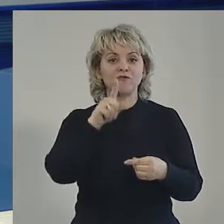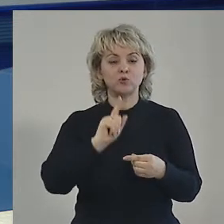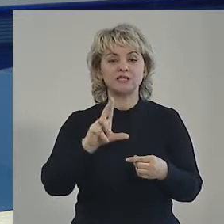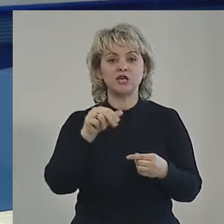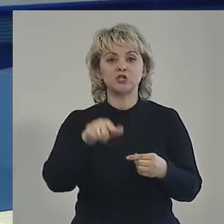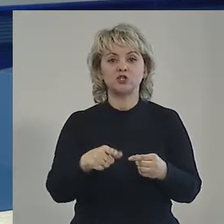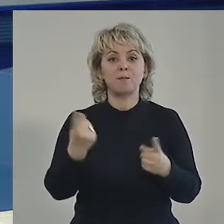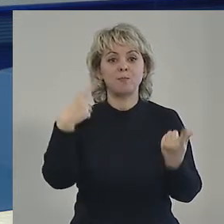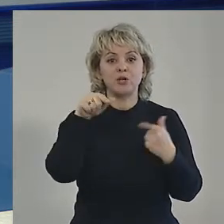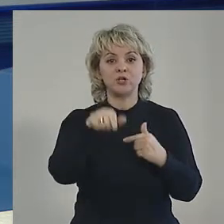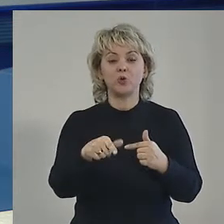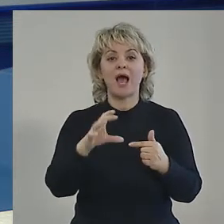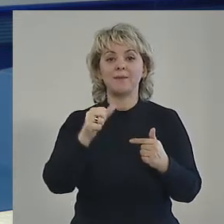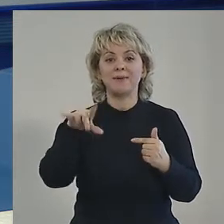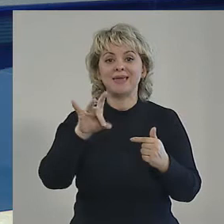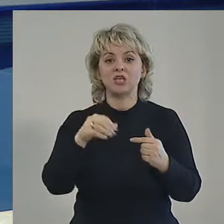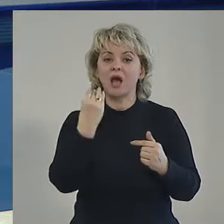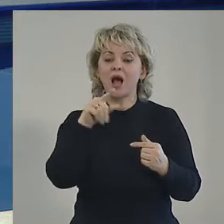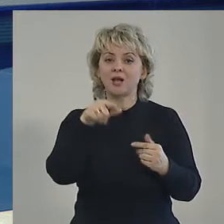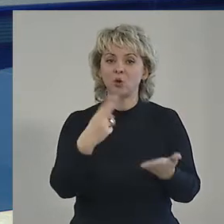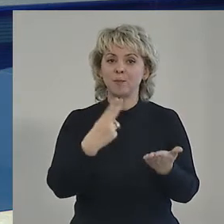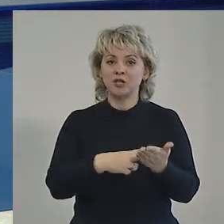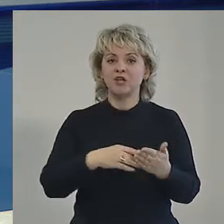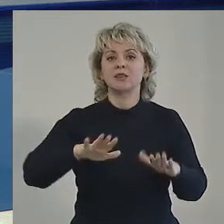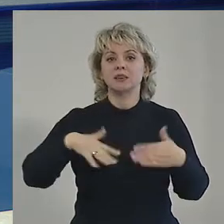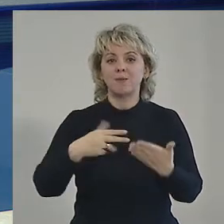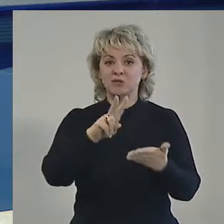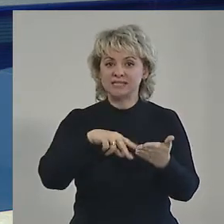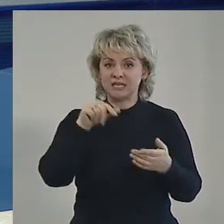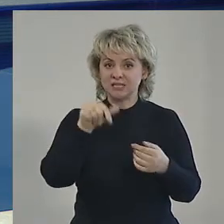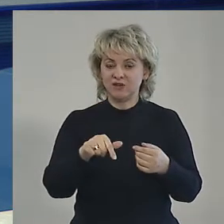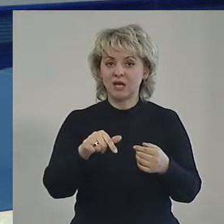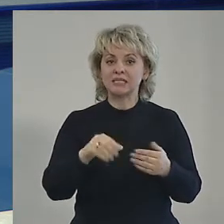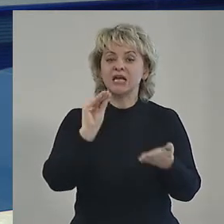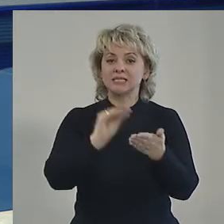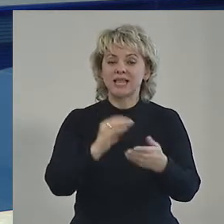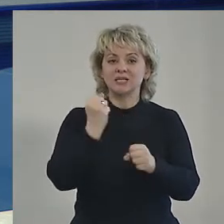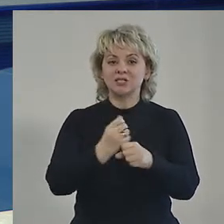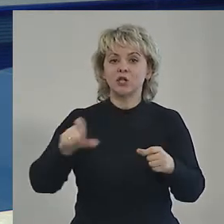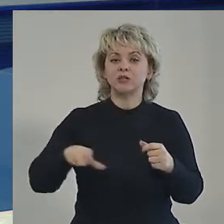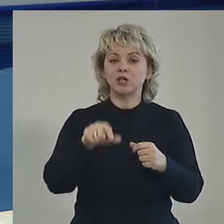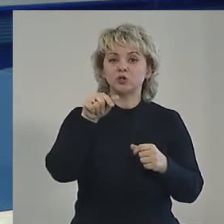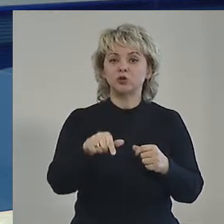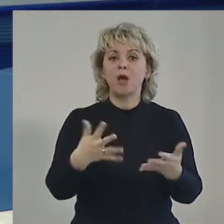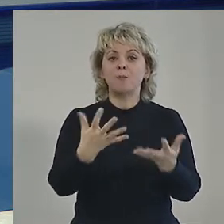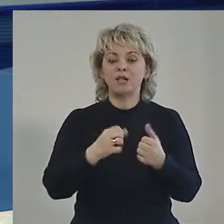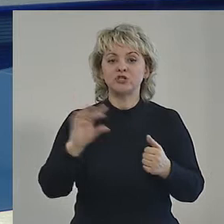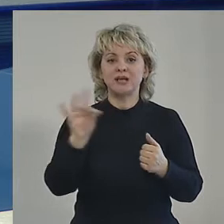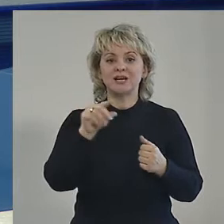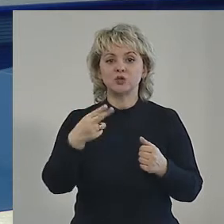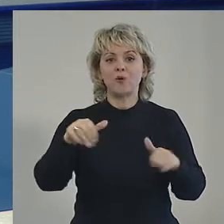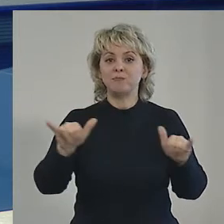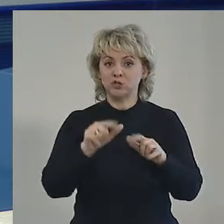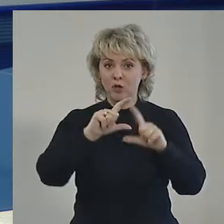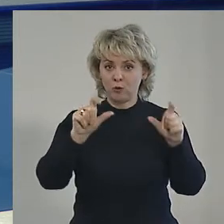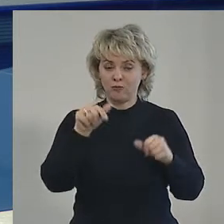вкуснее, чем придумано на Апеннинах. А качество подтверждено добровольной сертификацией. Знак «Сделано на Дону» получила ростовская